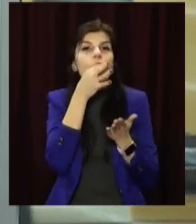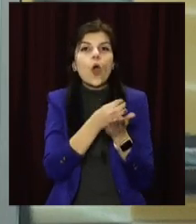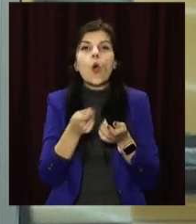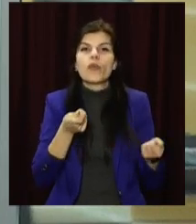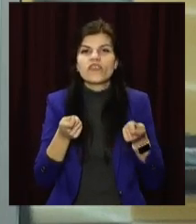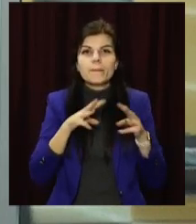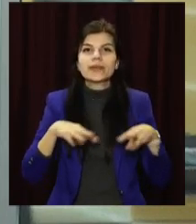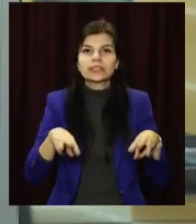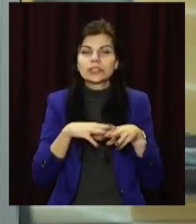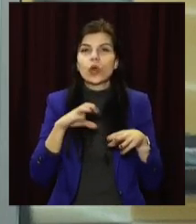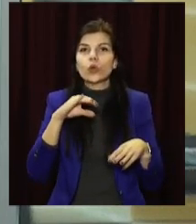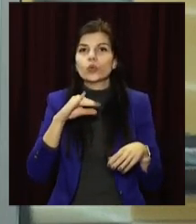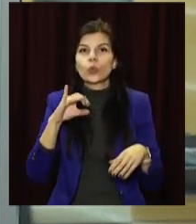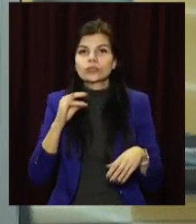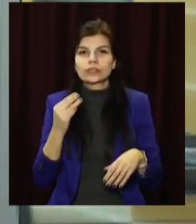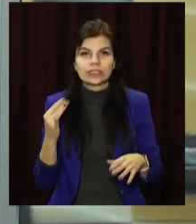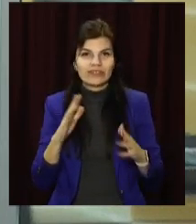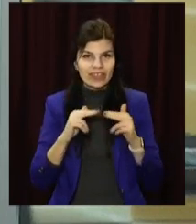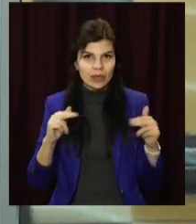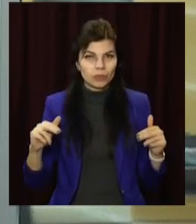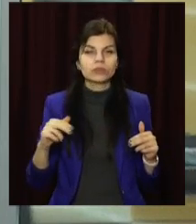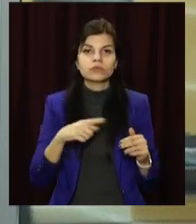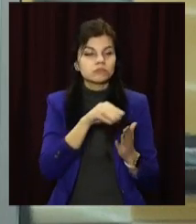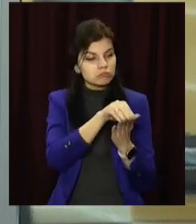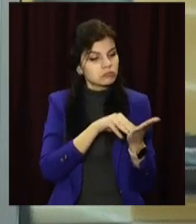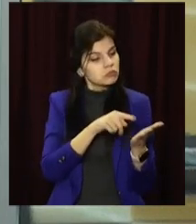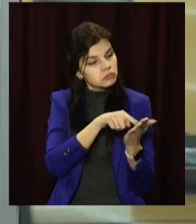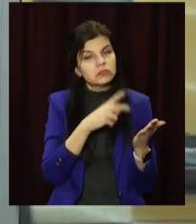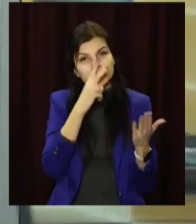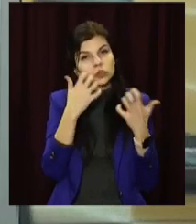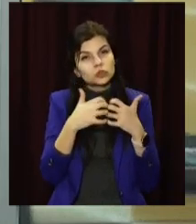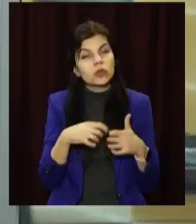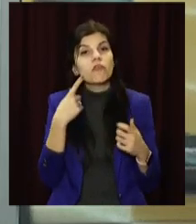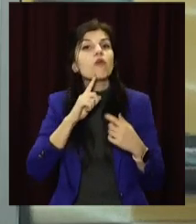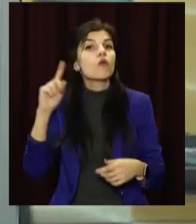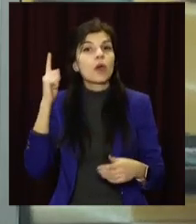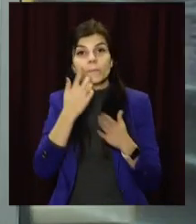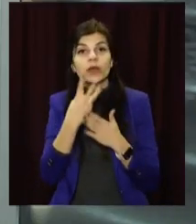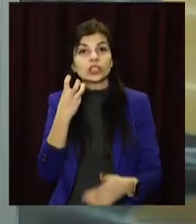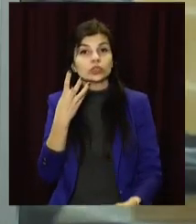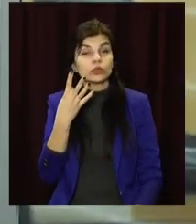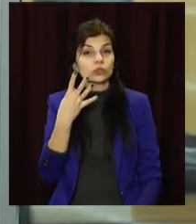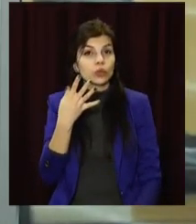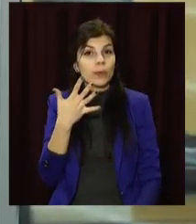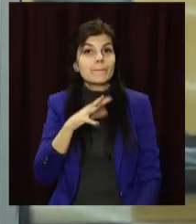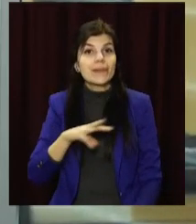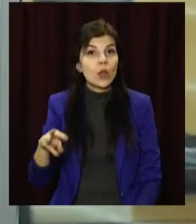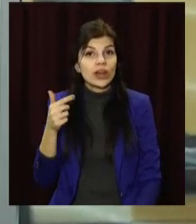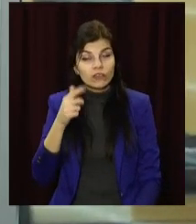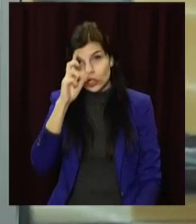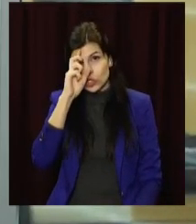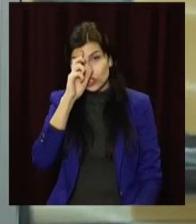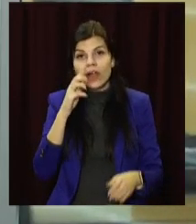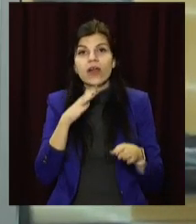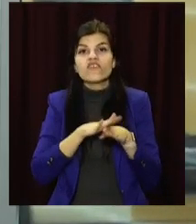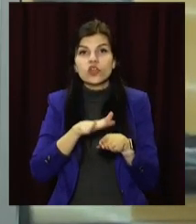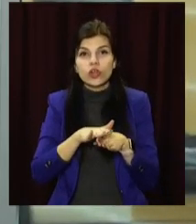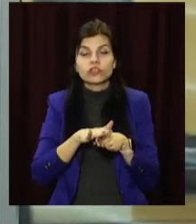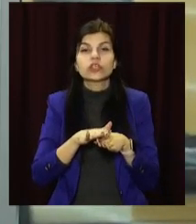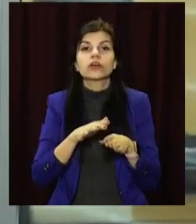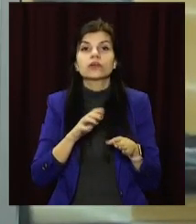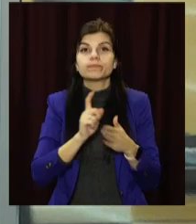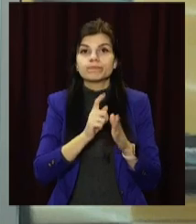управління Міністерства юстиції у Дніпрі Іван Легостаєв. Крім того, минулого року понад 345 мільйонів гривень державна виконавча служба